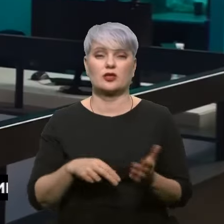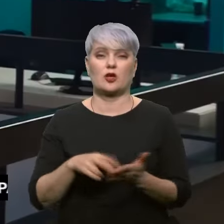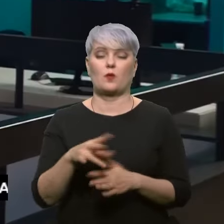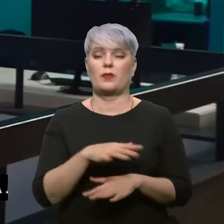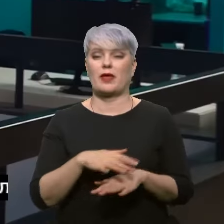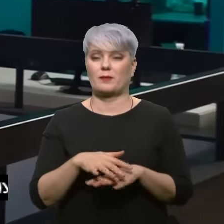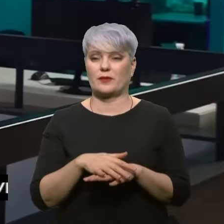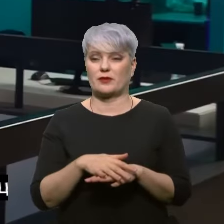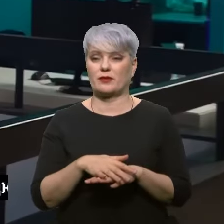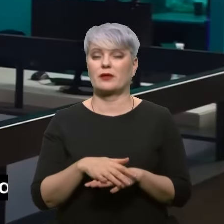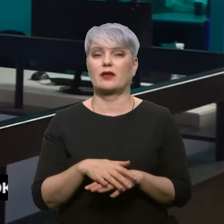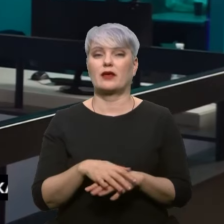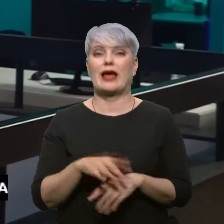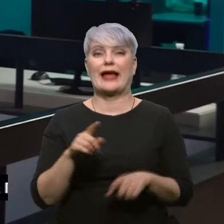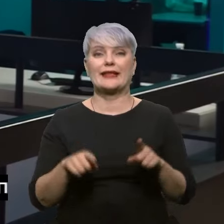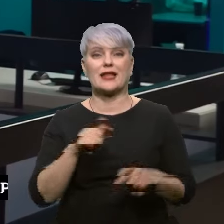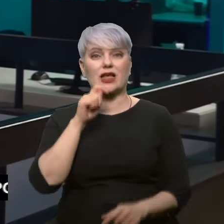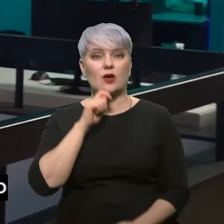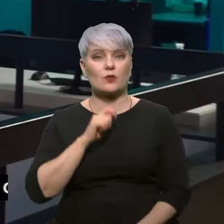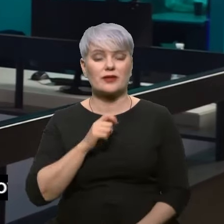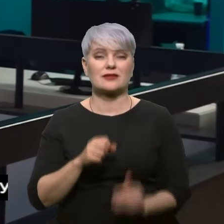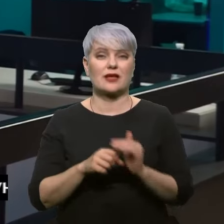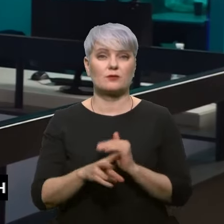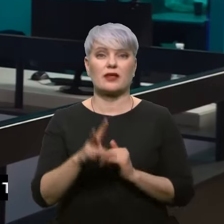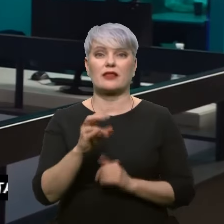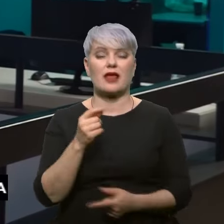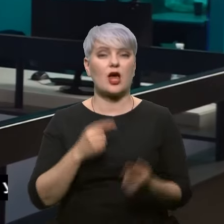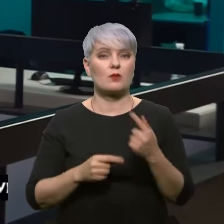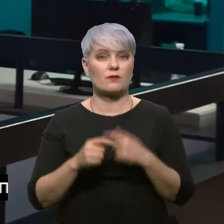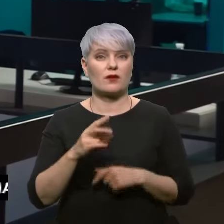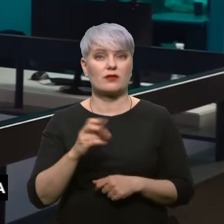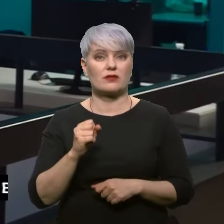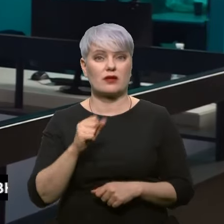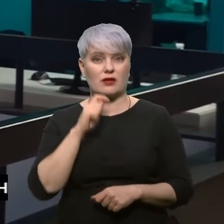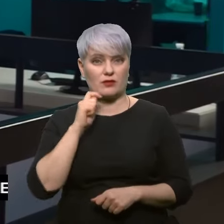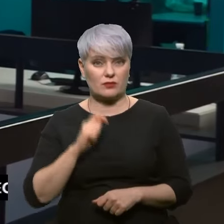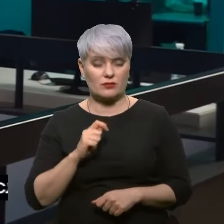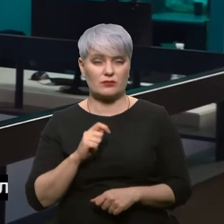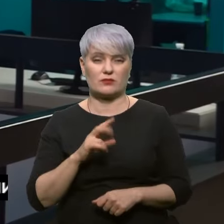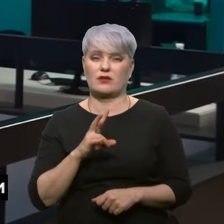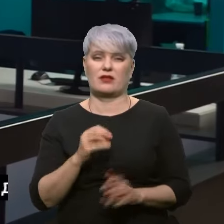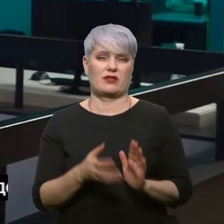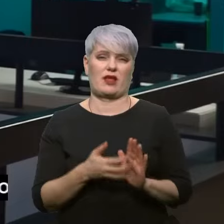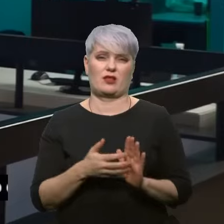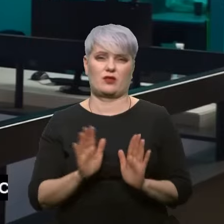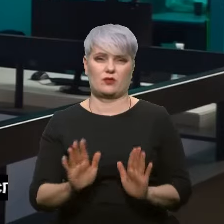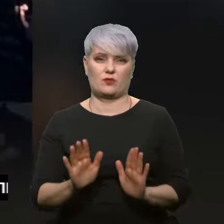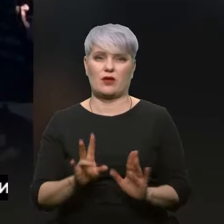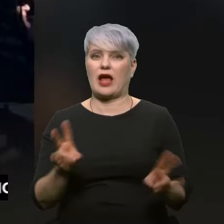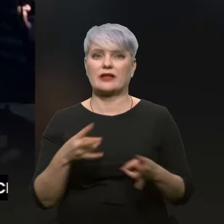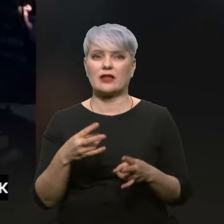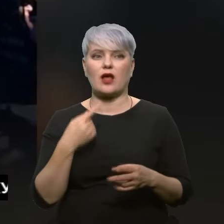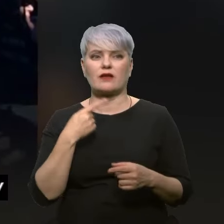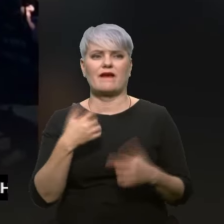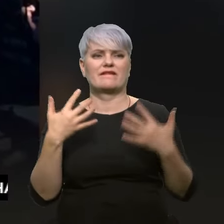Ілона Сологуб стверджує, те, що деякі українські біженці не повернуться на батьківщину, не є недоліком. До них слід ставитися не як до